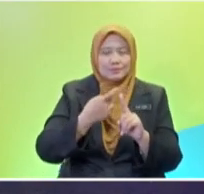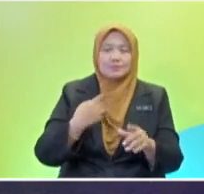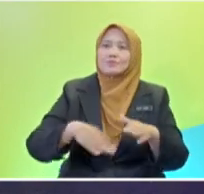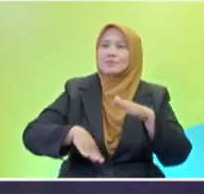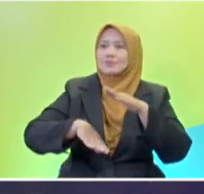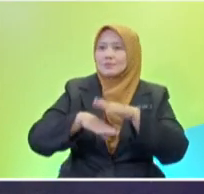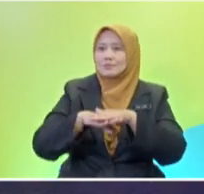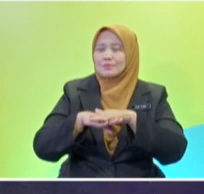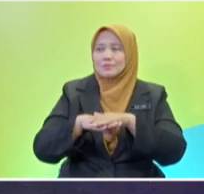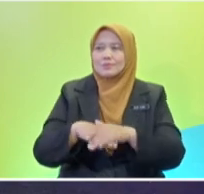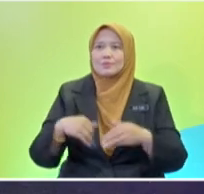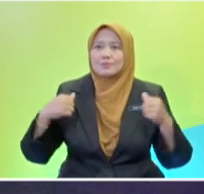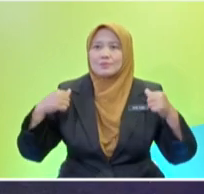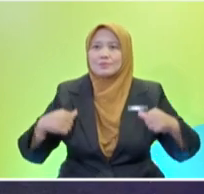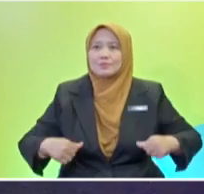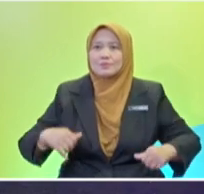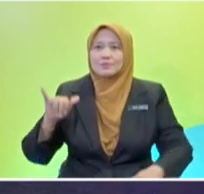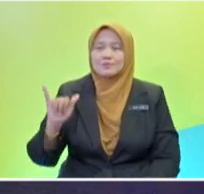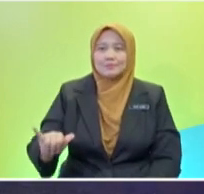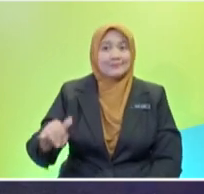anggota yang ada